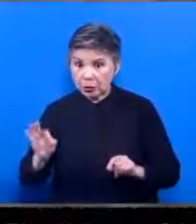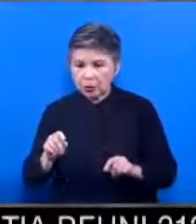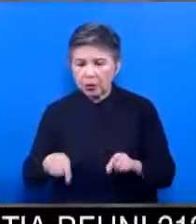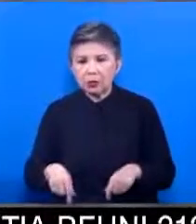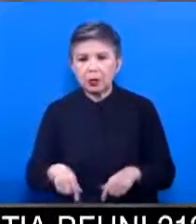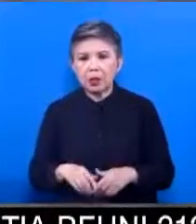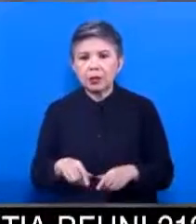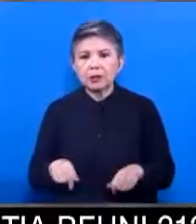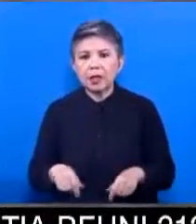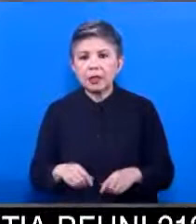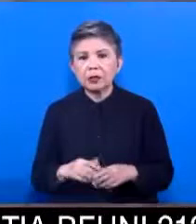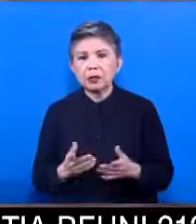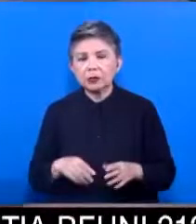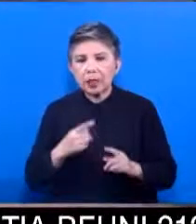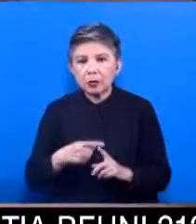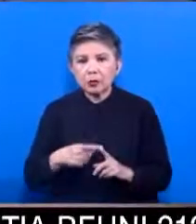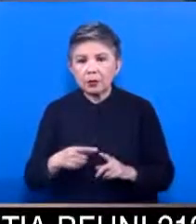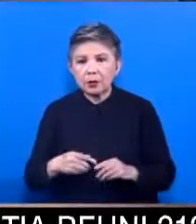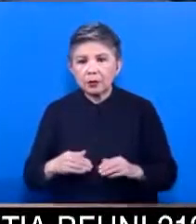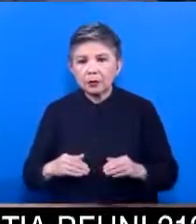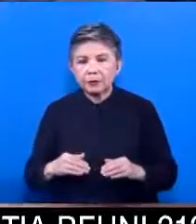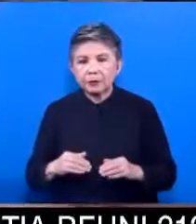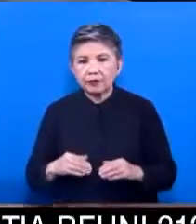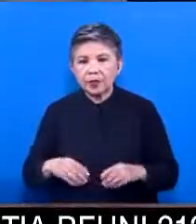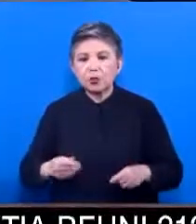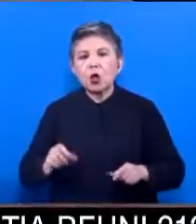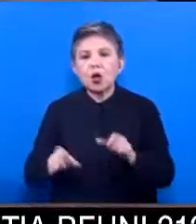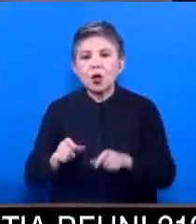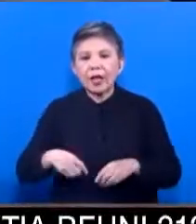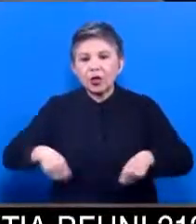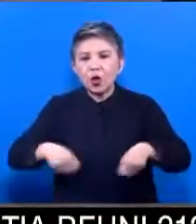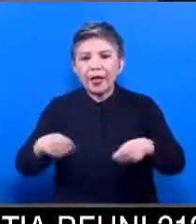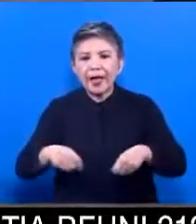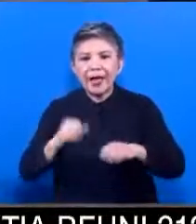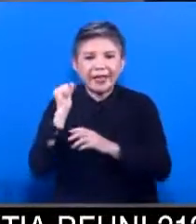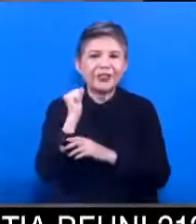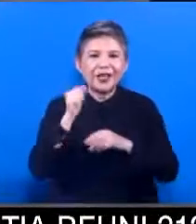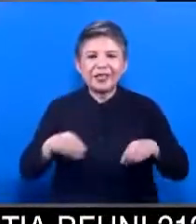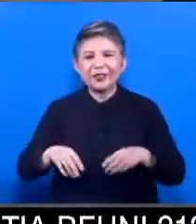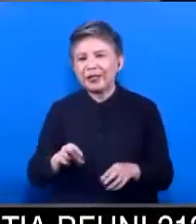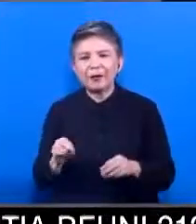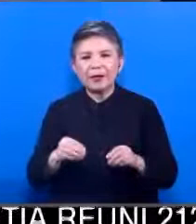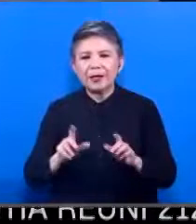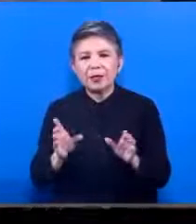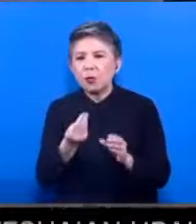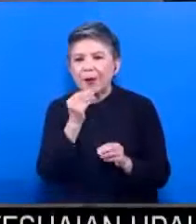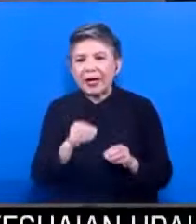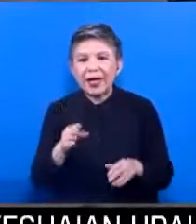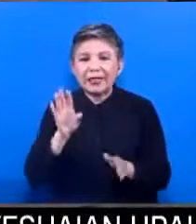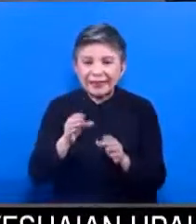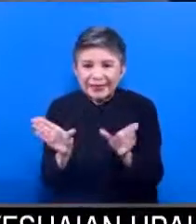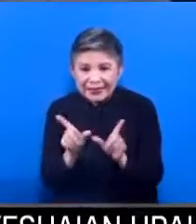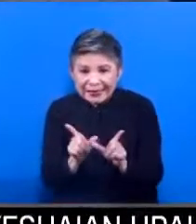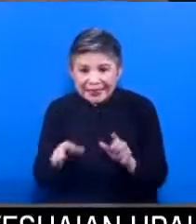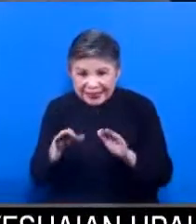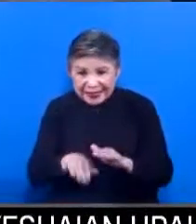20. Dan berdampak sama penjual kaki pedagang kaki lima kayak gorengan, pecel lele atau semuanya itu akhirnya mereka sedikit